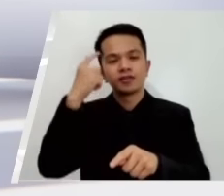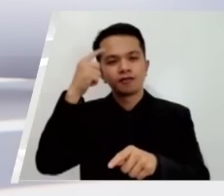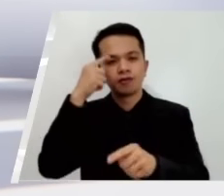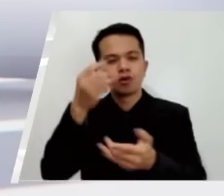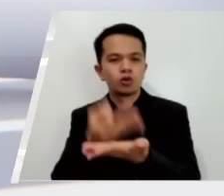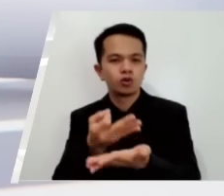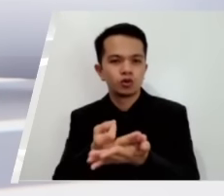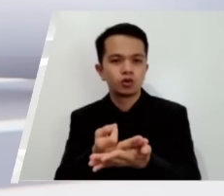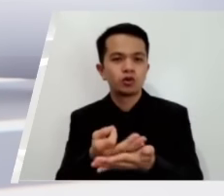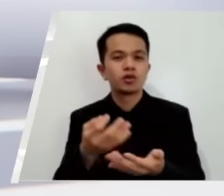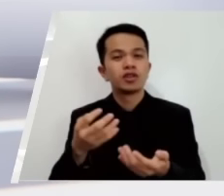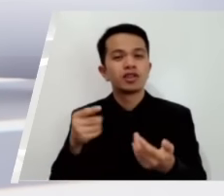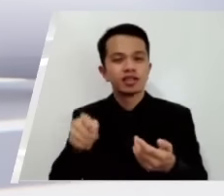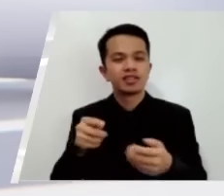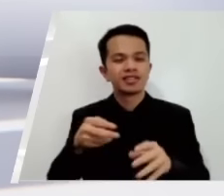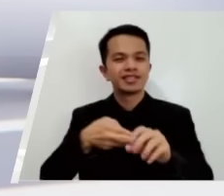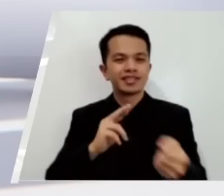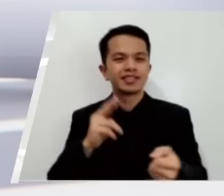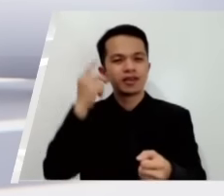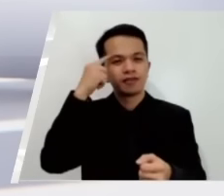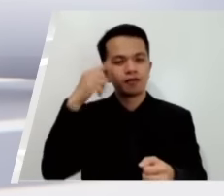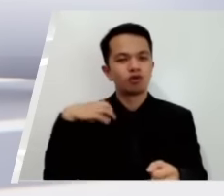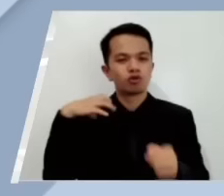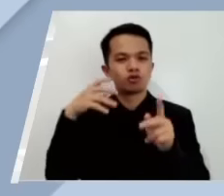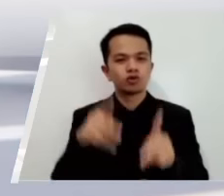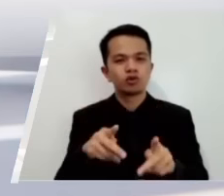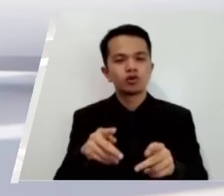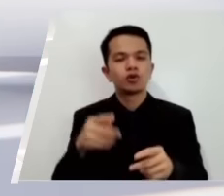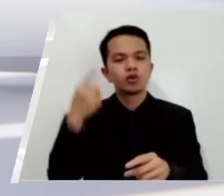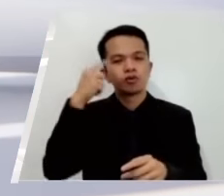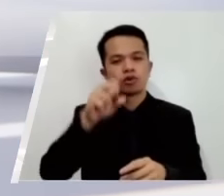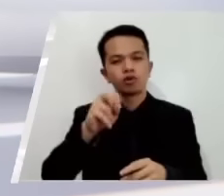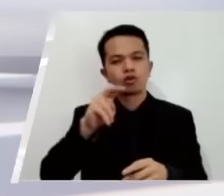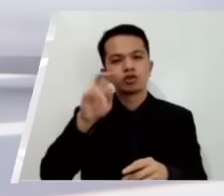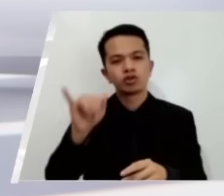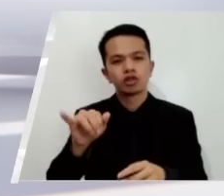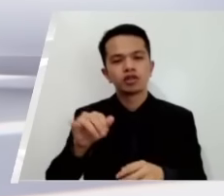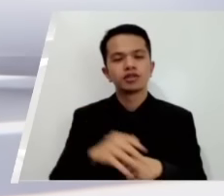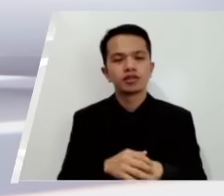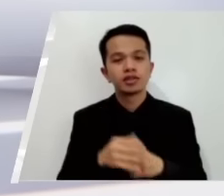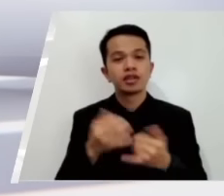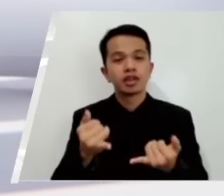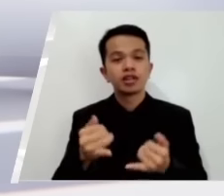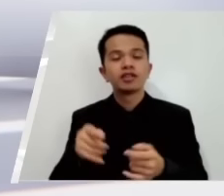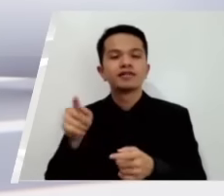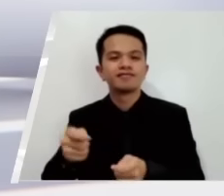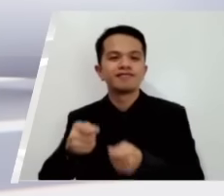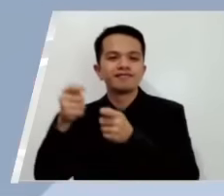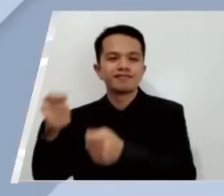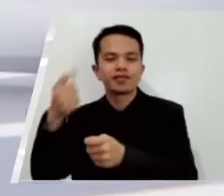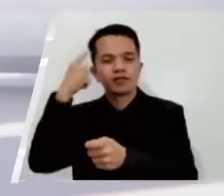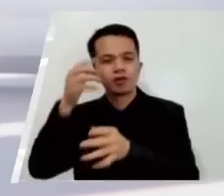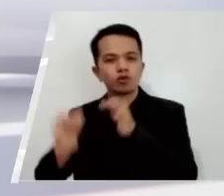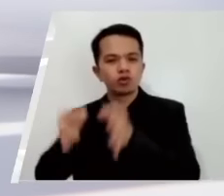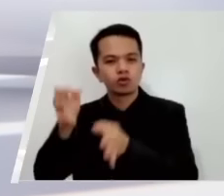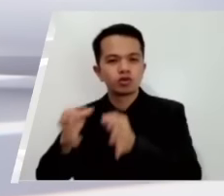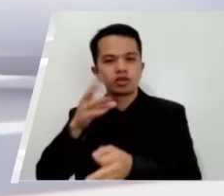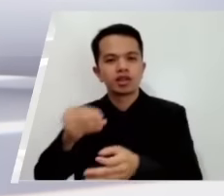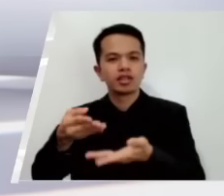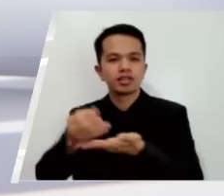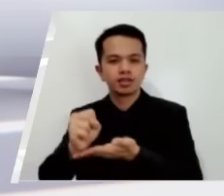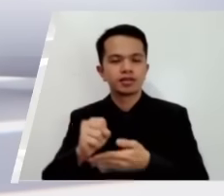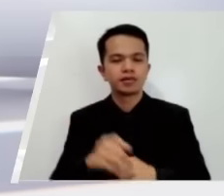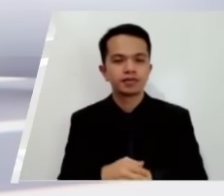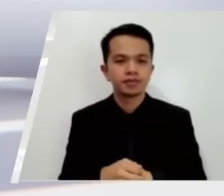matapos magbitiw bilang committee chair ni Senador Sonny Angara, nahahawak ng Committee on Justice and Human Rights. Si